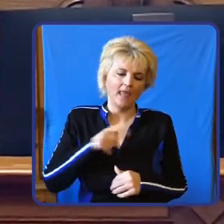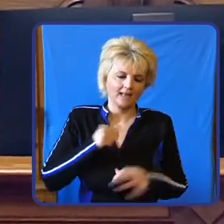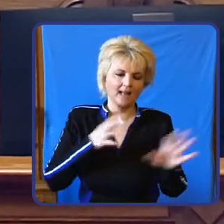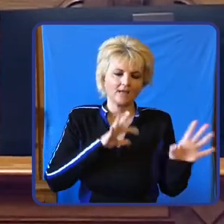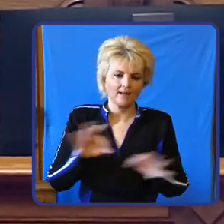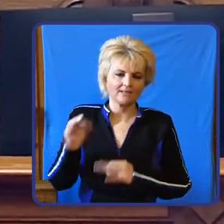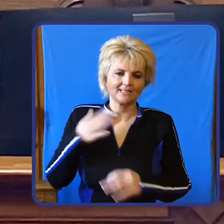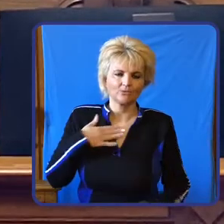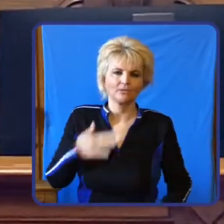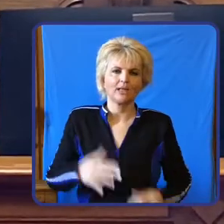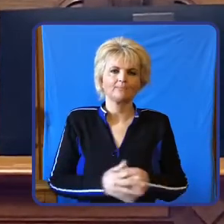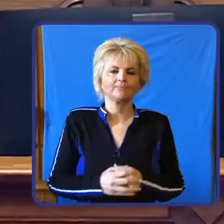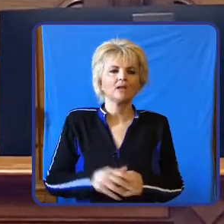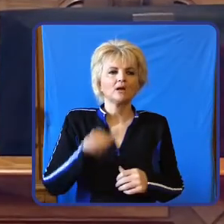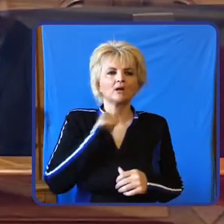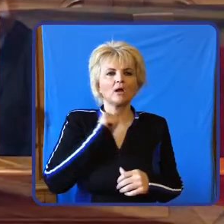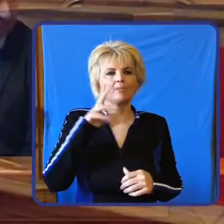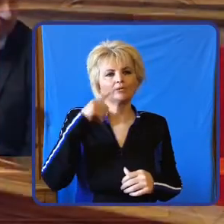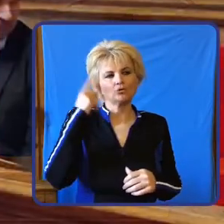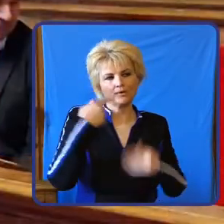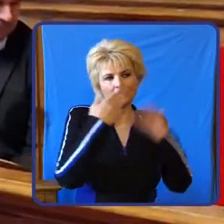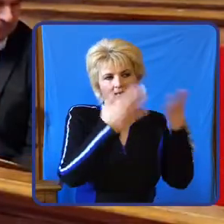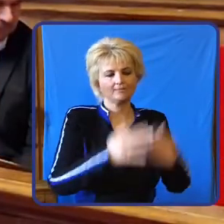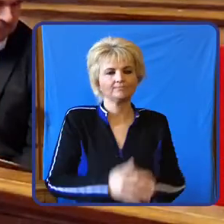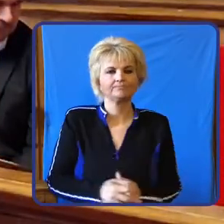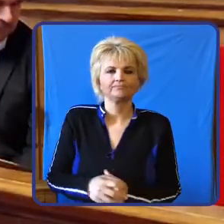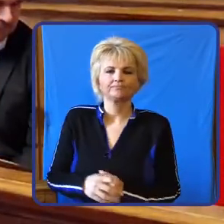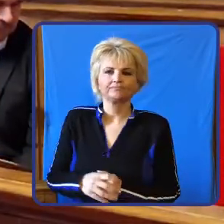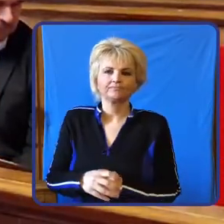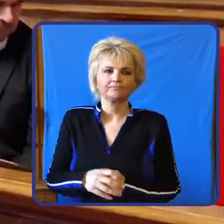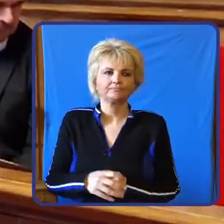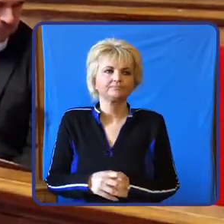készülve. Galambos Kornélné, képviselőasszony, parancsoljon.